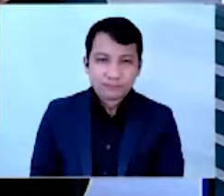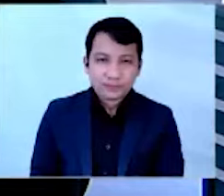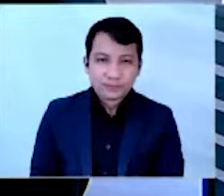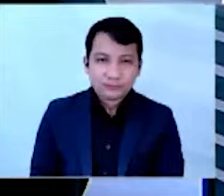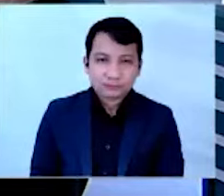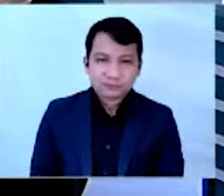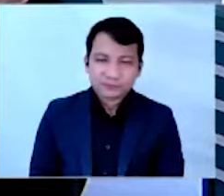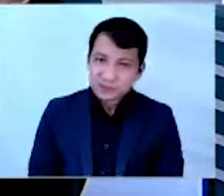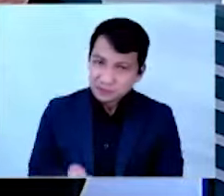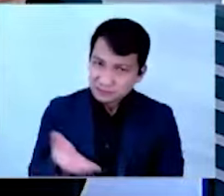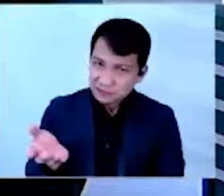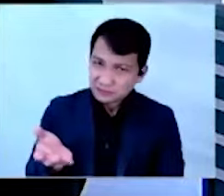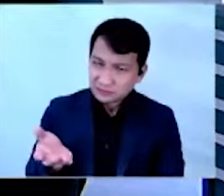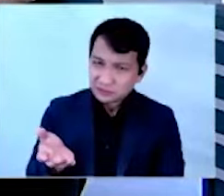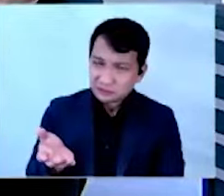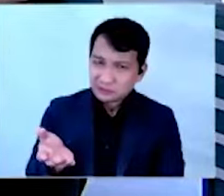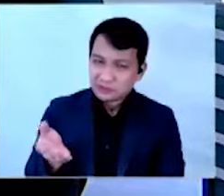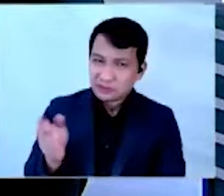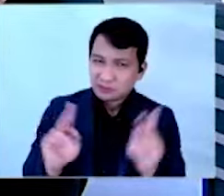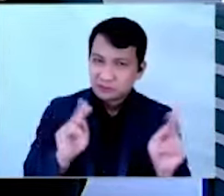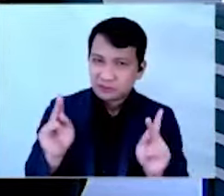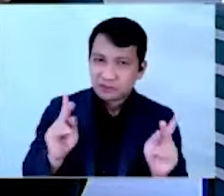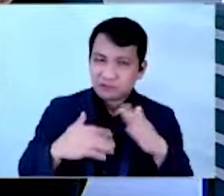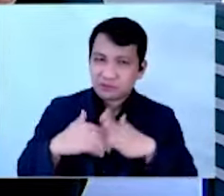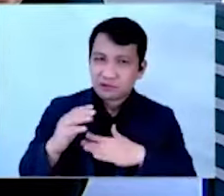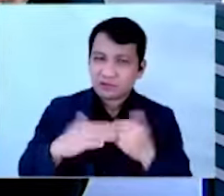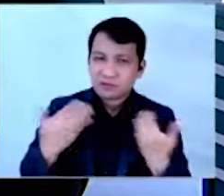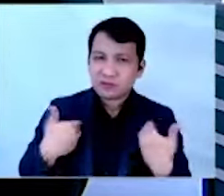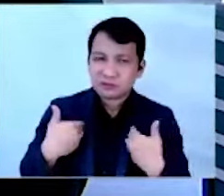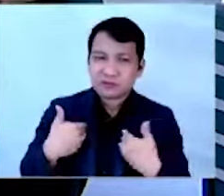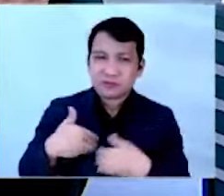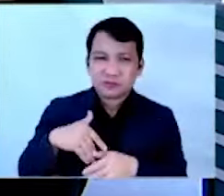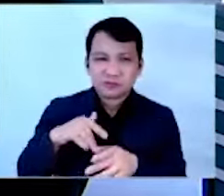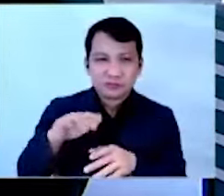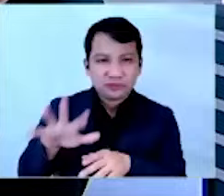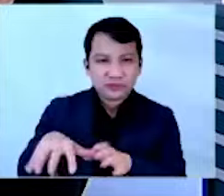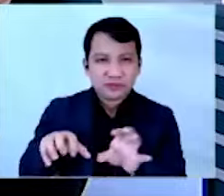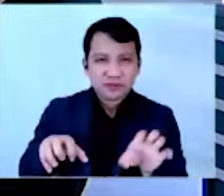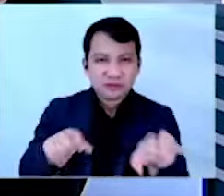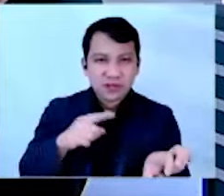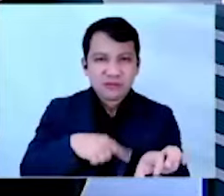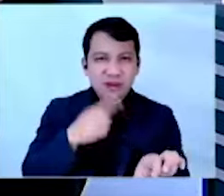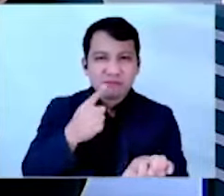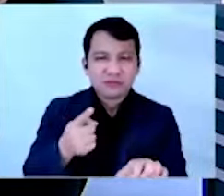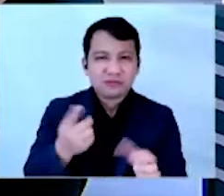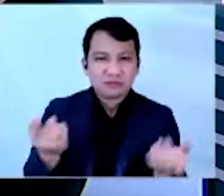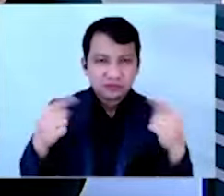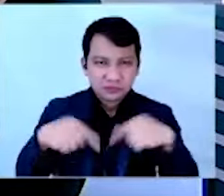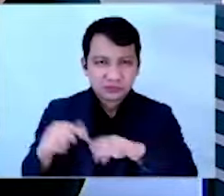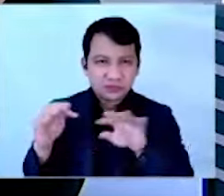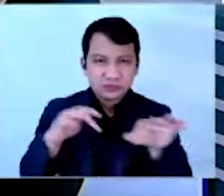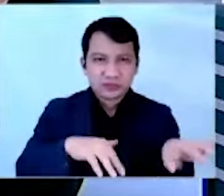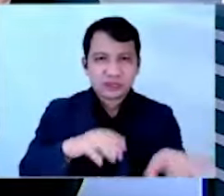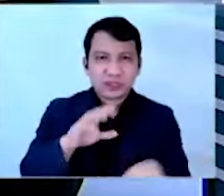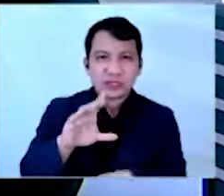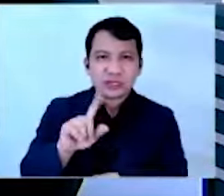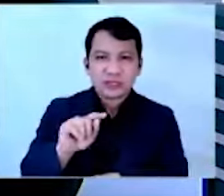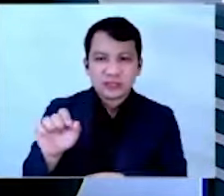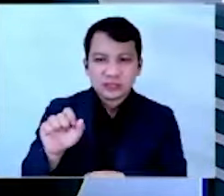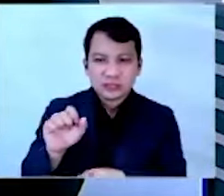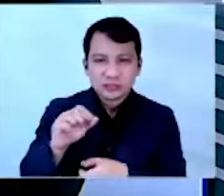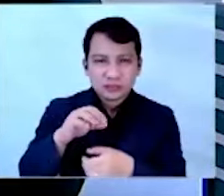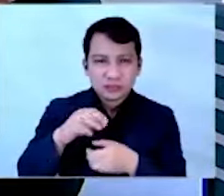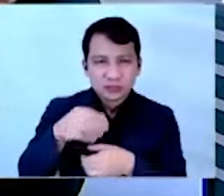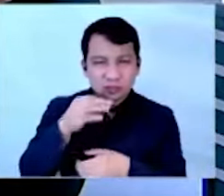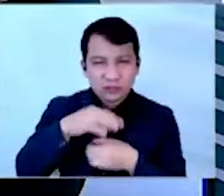May mga tao na nare-relax kapag kasama ang kanilang furry friends. Tulad na lang na makadumarayo sa isang cafe sa Taguig. Silipin